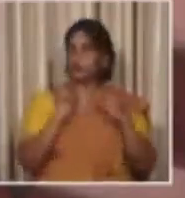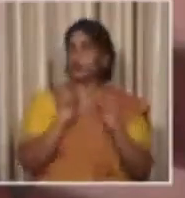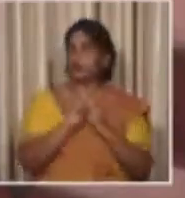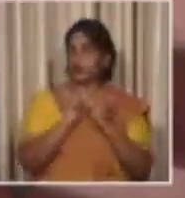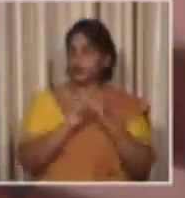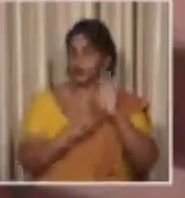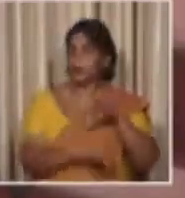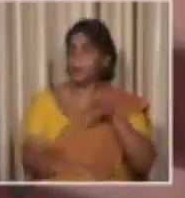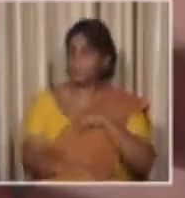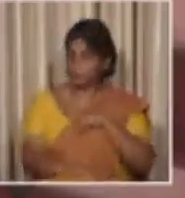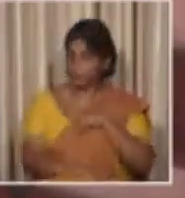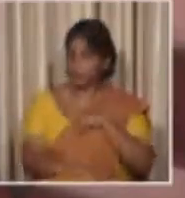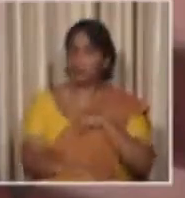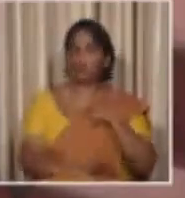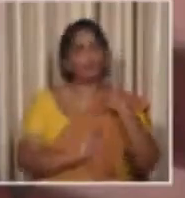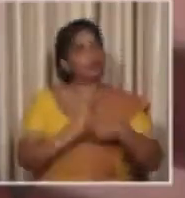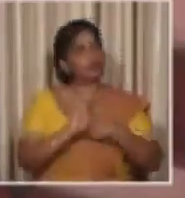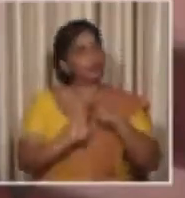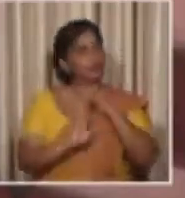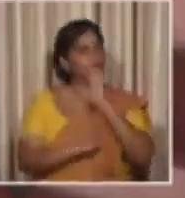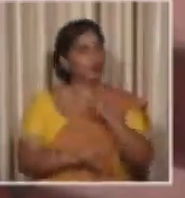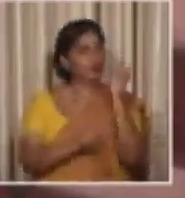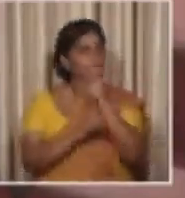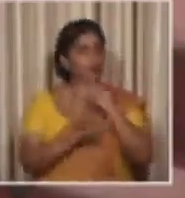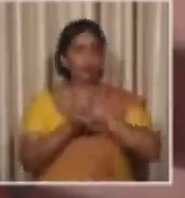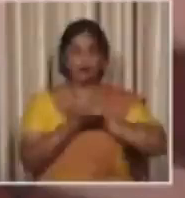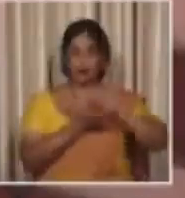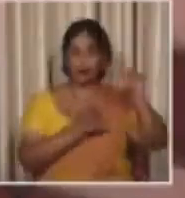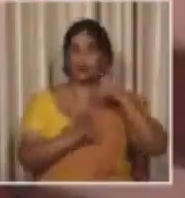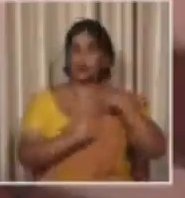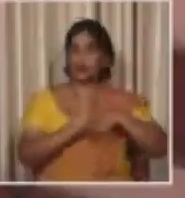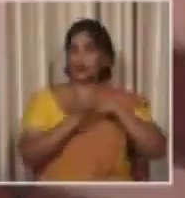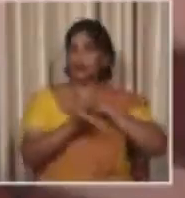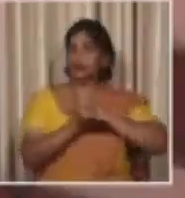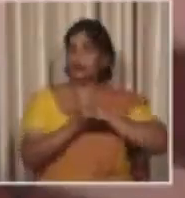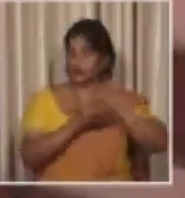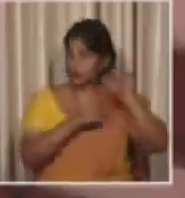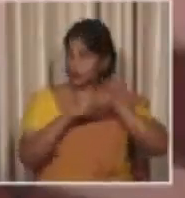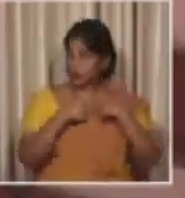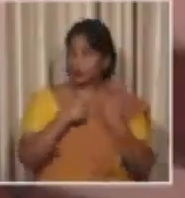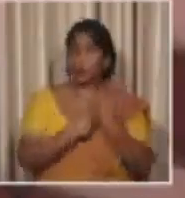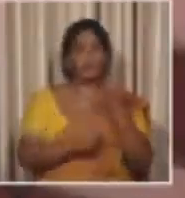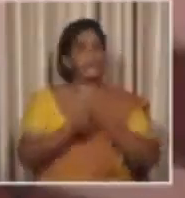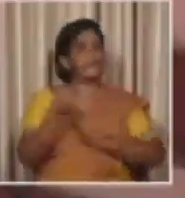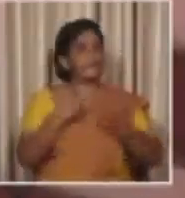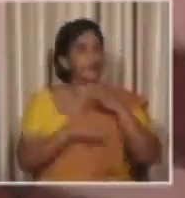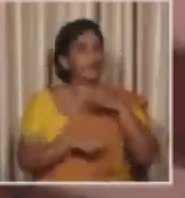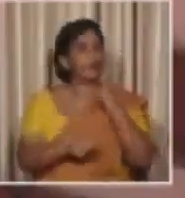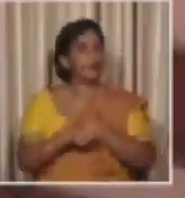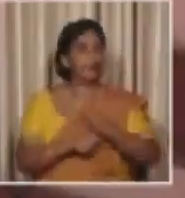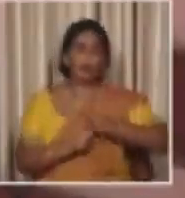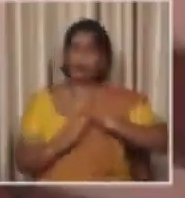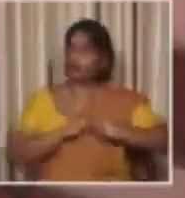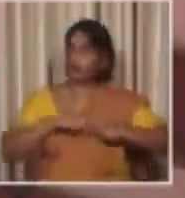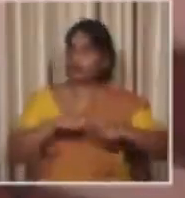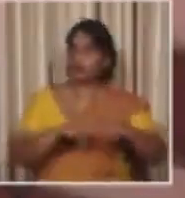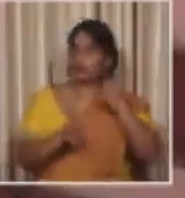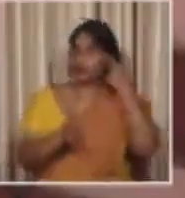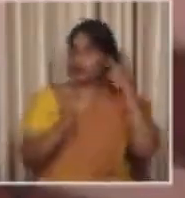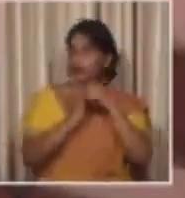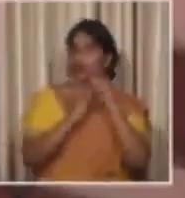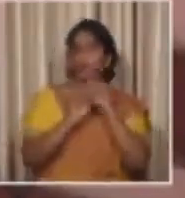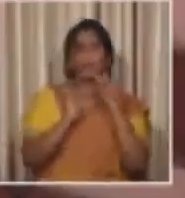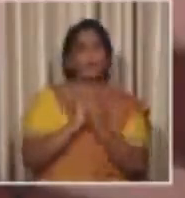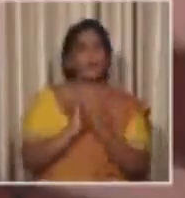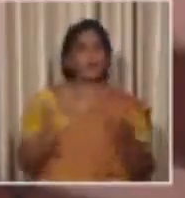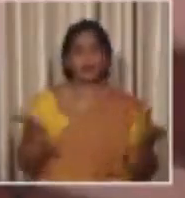දෙන බව පිළිගන්නේද? ශ්‍රී ලංකාව සතු එකම ගුවන් සමාගම වන ශ්‍රී ලංකන් එයාර්ලයින් සමාගම විකිණීම සඳහා රජය අනුගමනය කිරීමට යෝජිත ප්‍රතිපත්ති